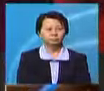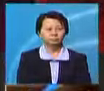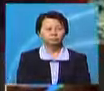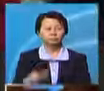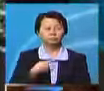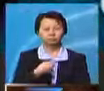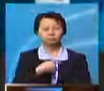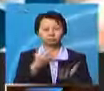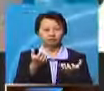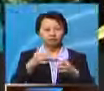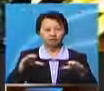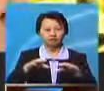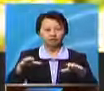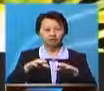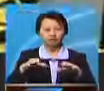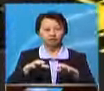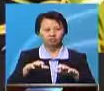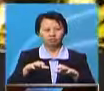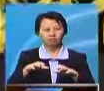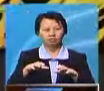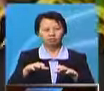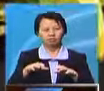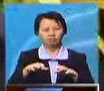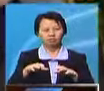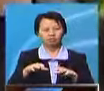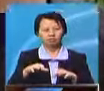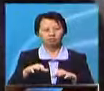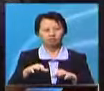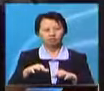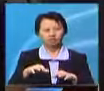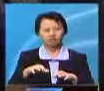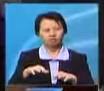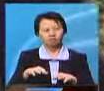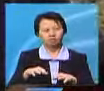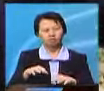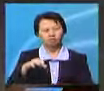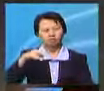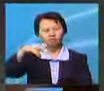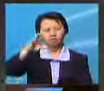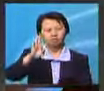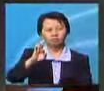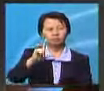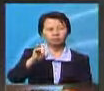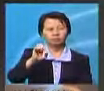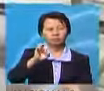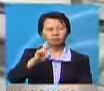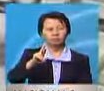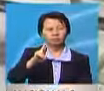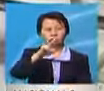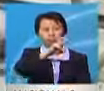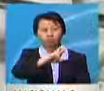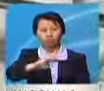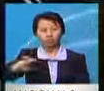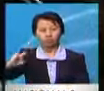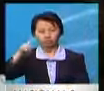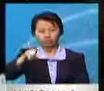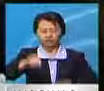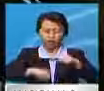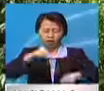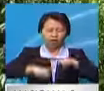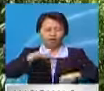kita nak buat kad flyer ni. Cara dia senang je. Okey, senang. Nampak basikal tu? Kita kena kayuh basikal